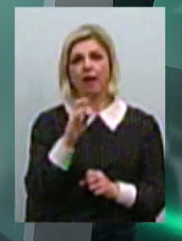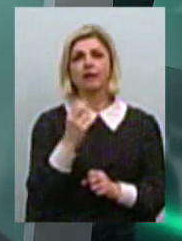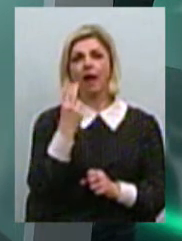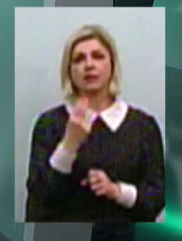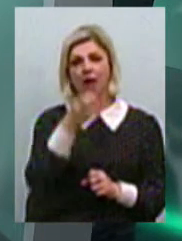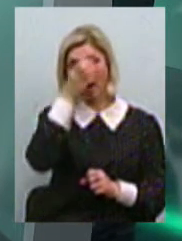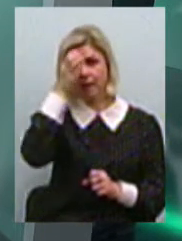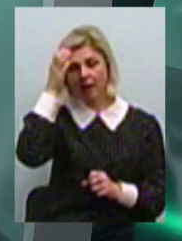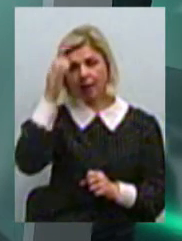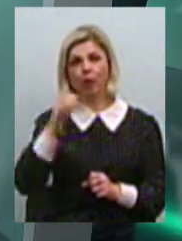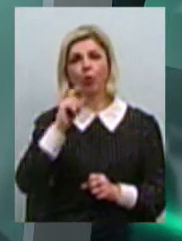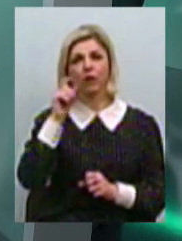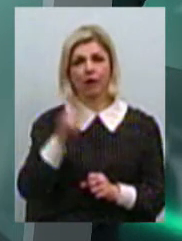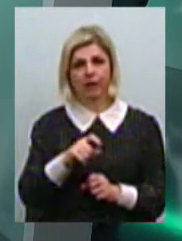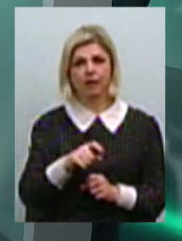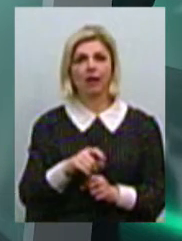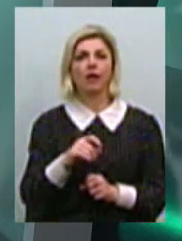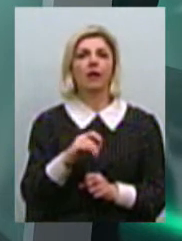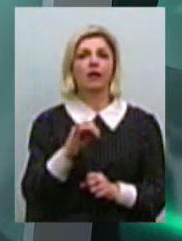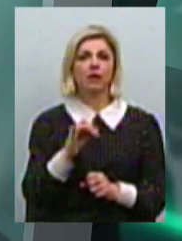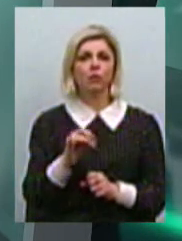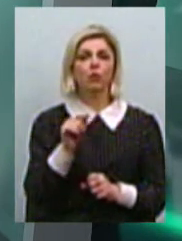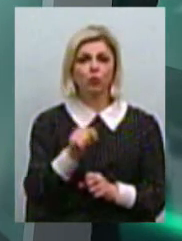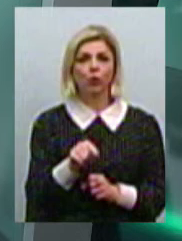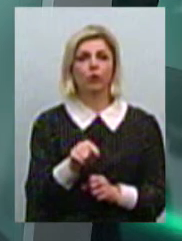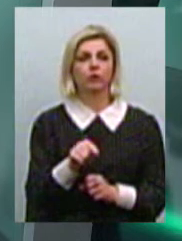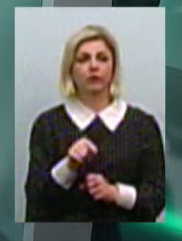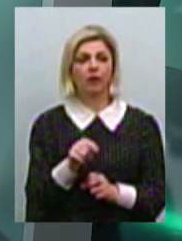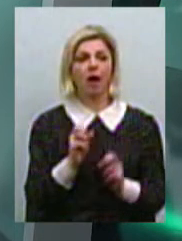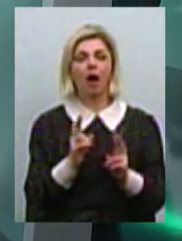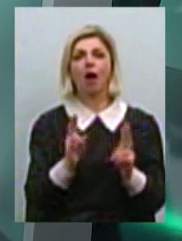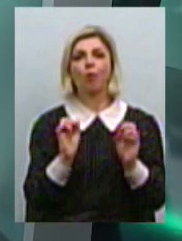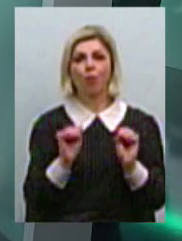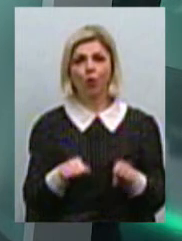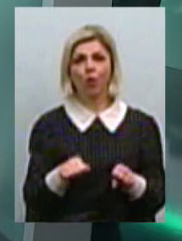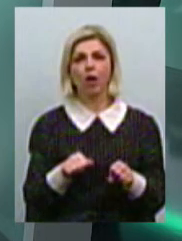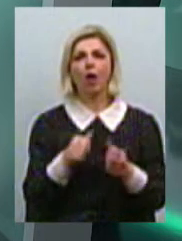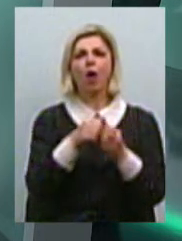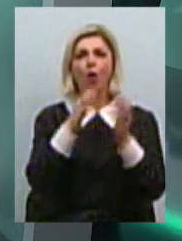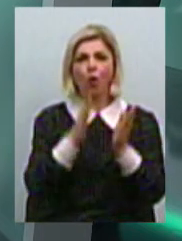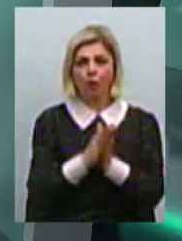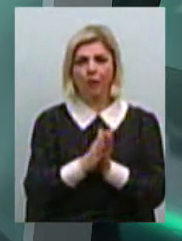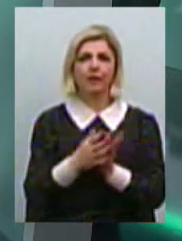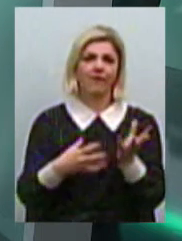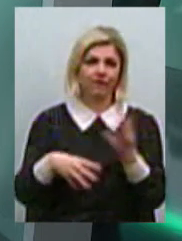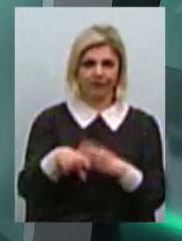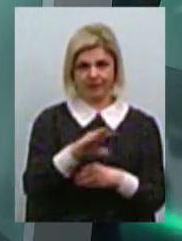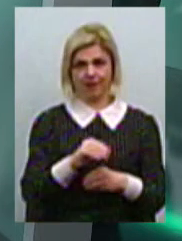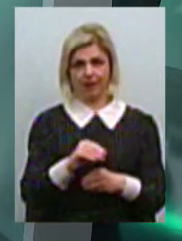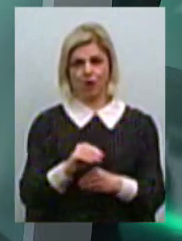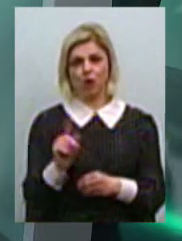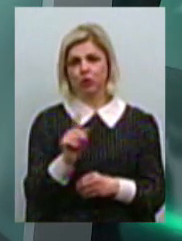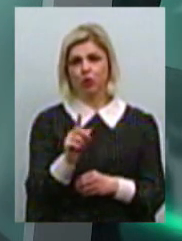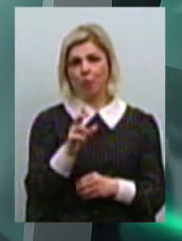наук, Український інститут національної пам'яті. Тобто намагаємося якомога охопити все і вся, щоб